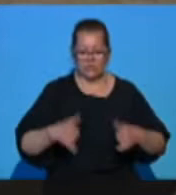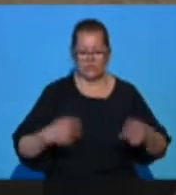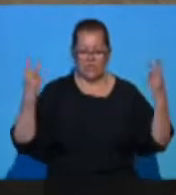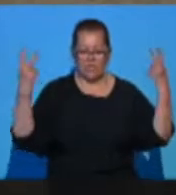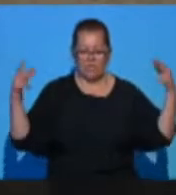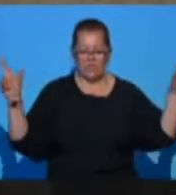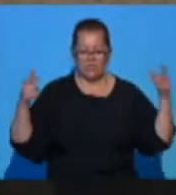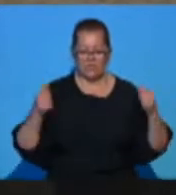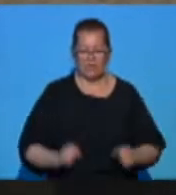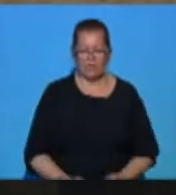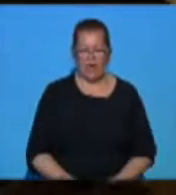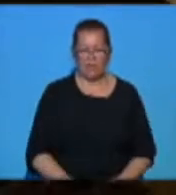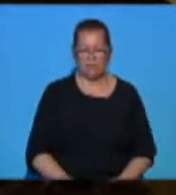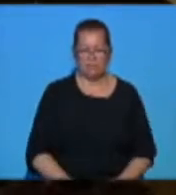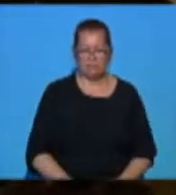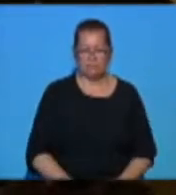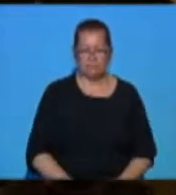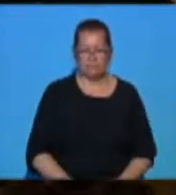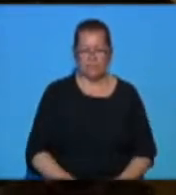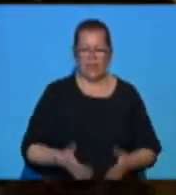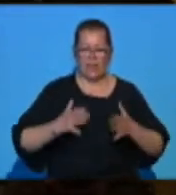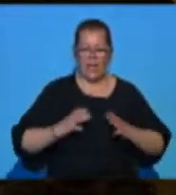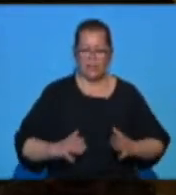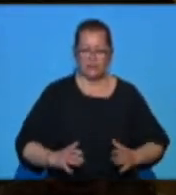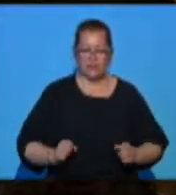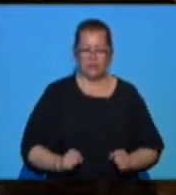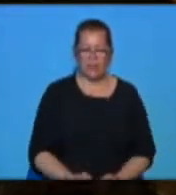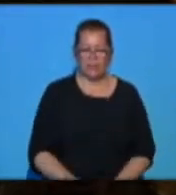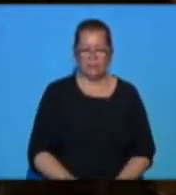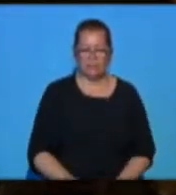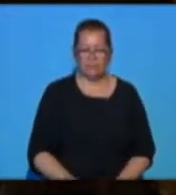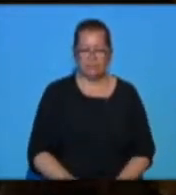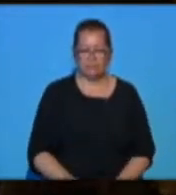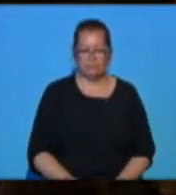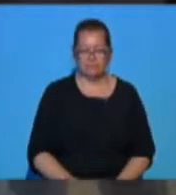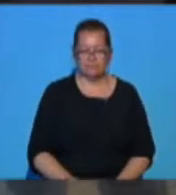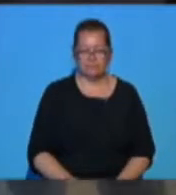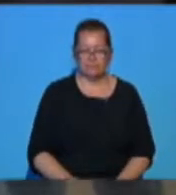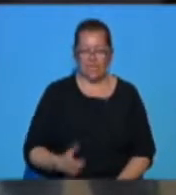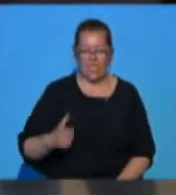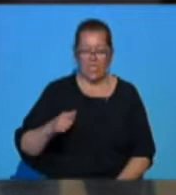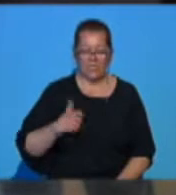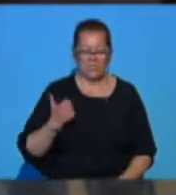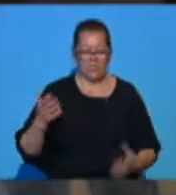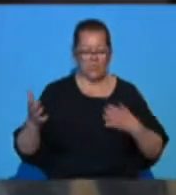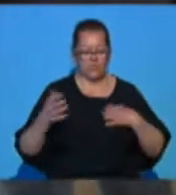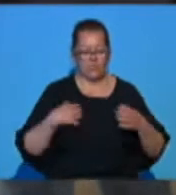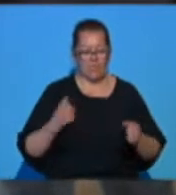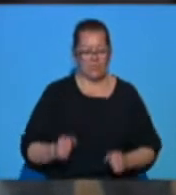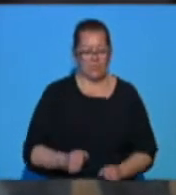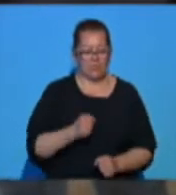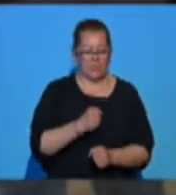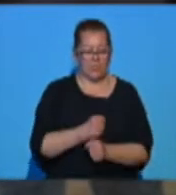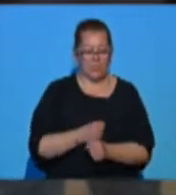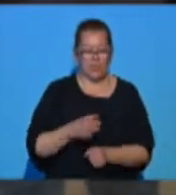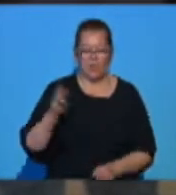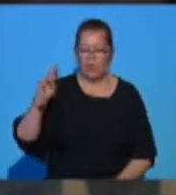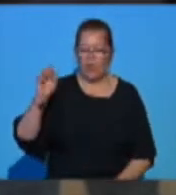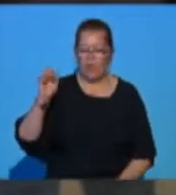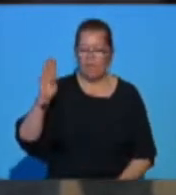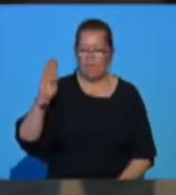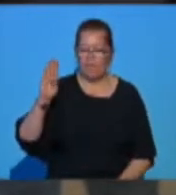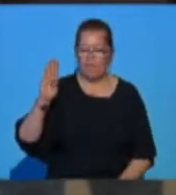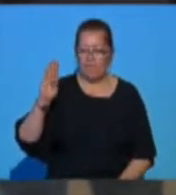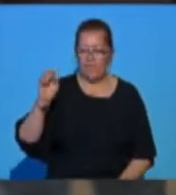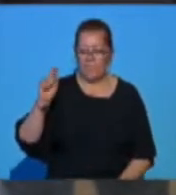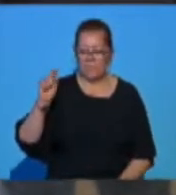minunat pe care l-așteptam cu toții după lunga pandemie. Este un scenariu pe care l-a făcut Robert Lepage, regizorul